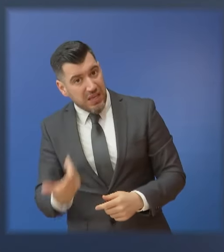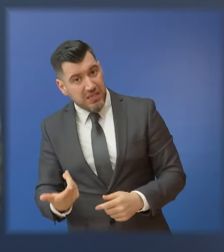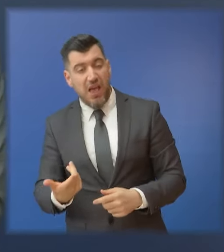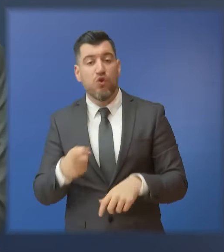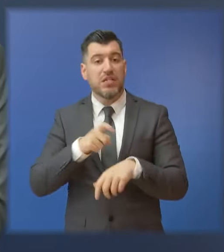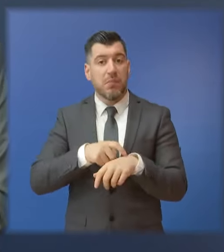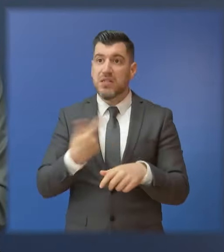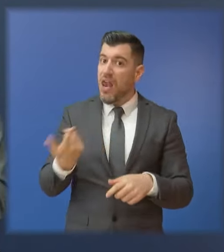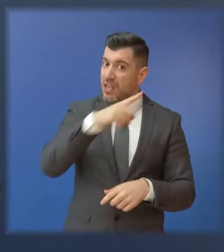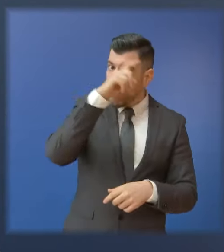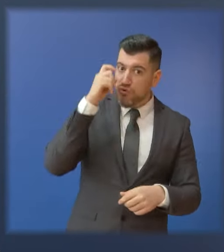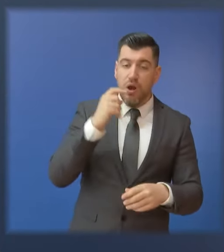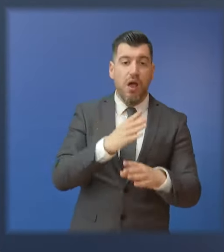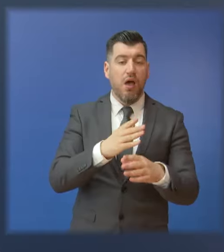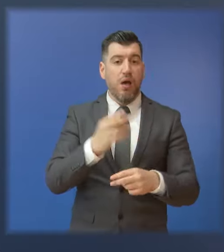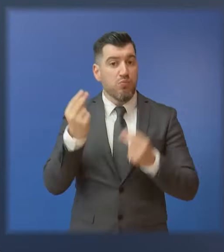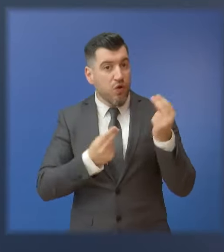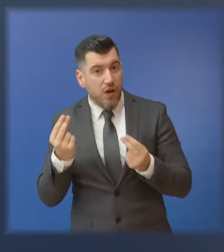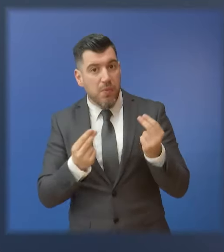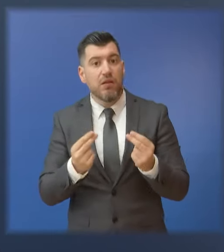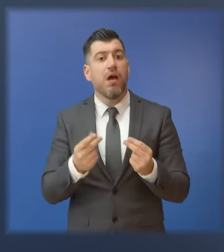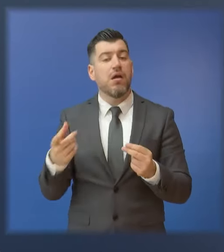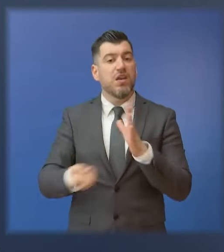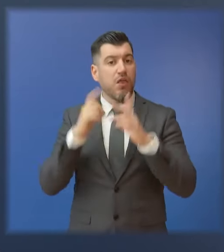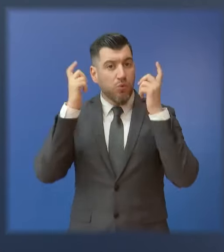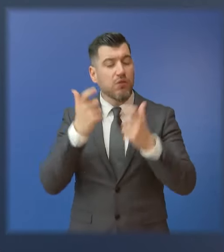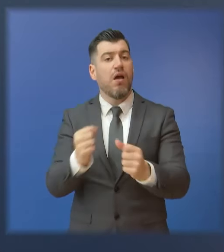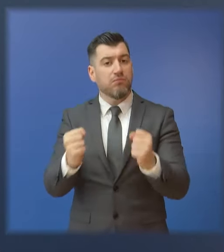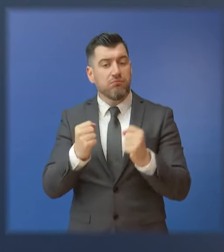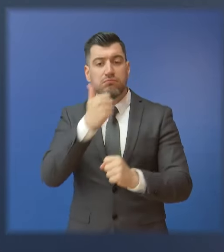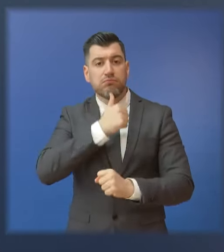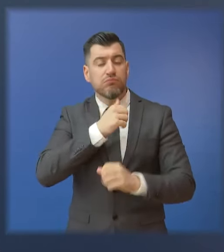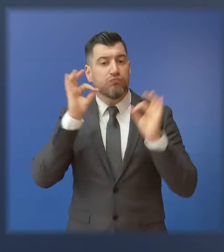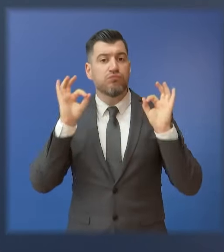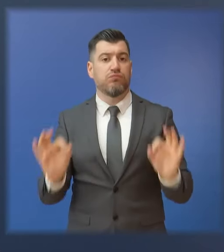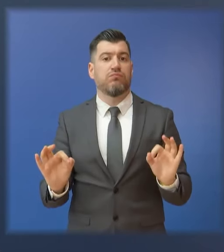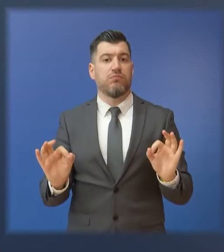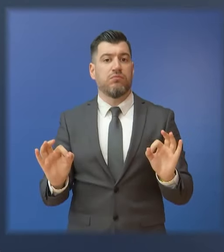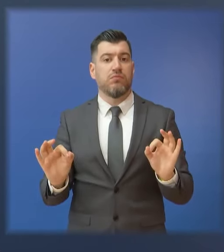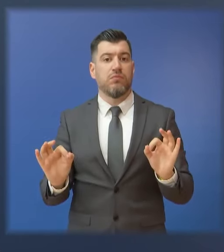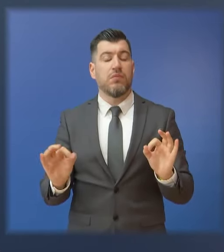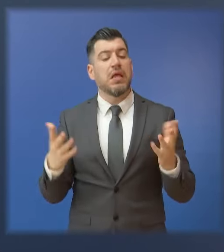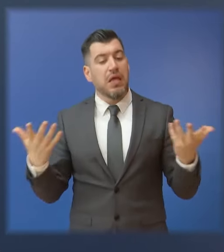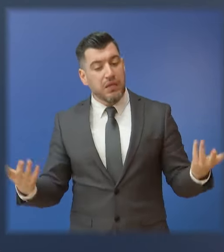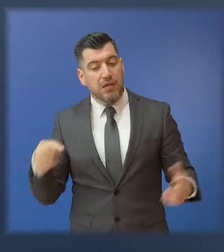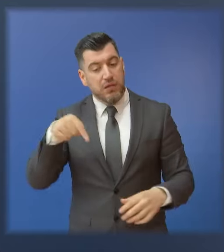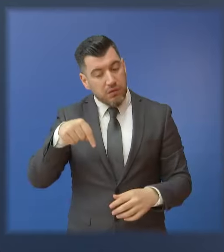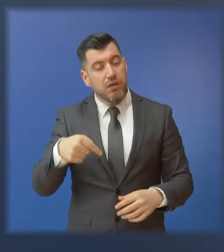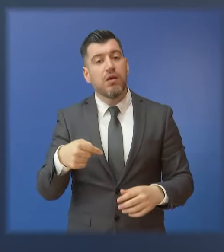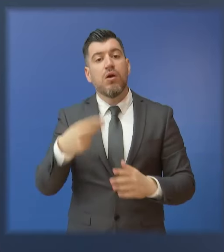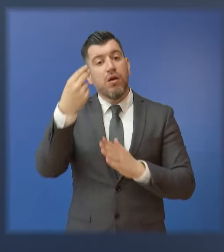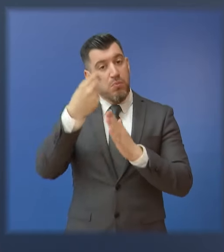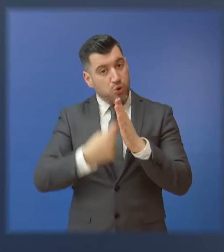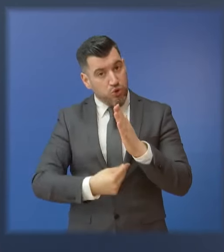σημαντικό και σε δύσκολες στιγμές είχαμε ένα εκλογικό αποτέλεσμα το οποίο ήτανε μία νίκη με πολύ μεγάλη διαφορά όμως με μία απόσταση περίπου πέντε μονάδων από τον